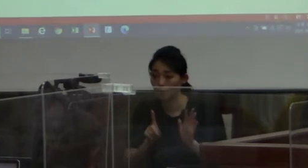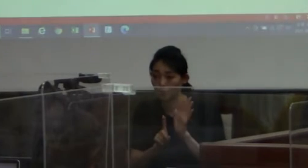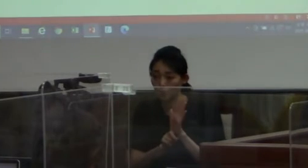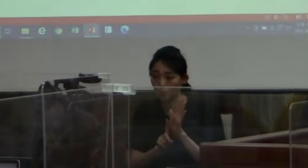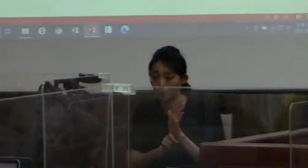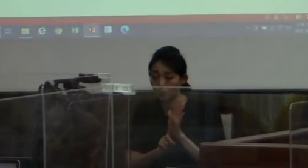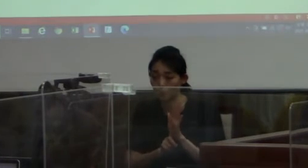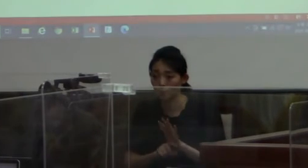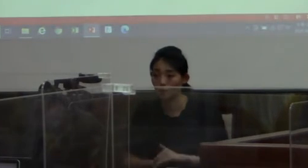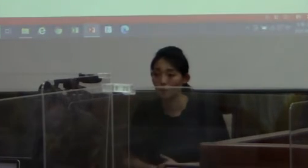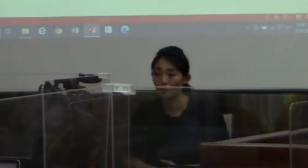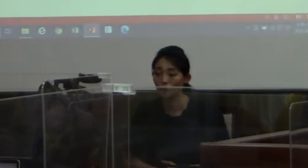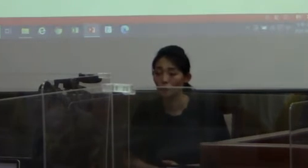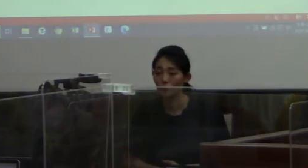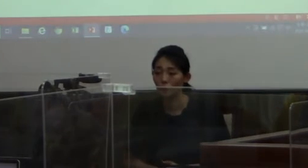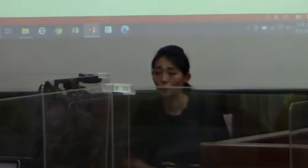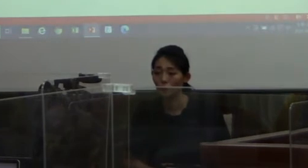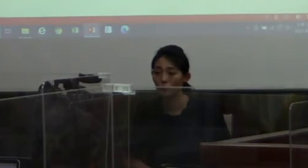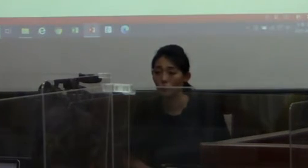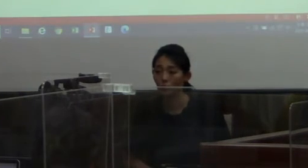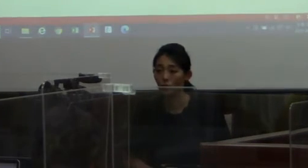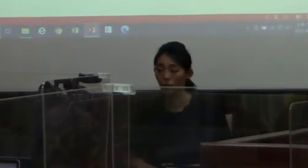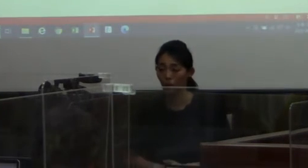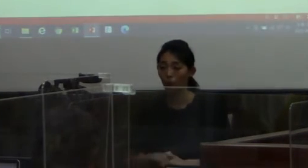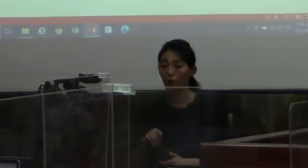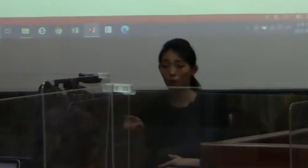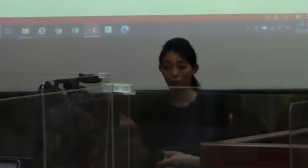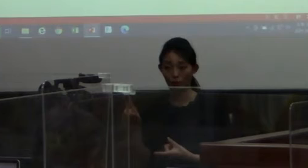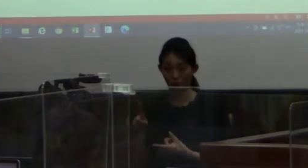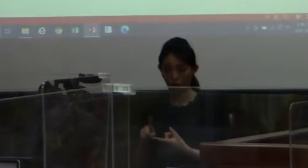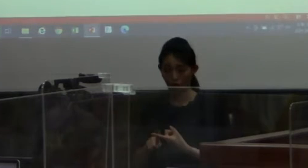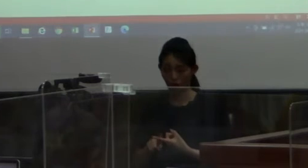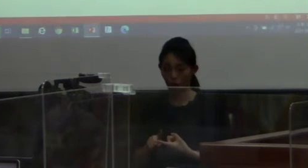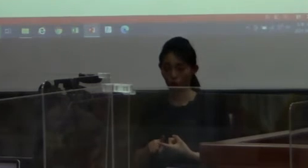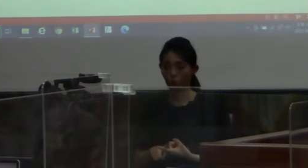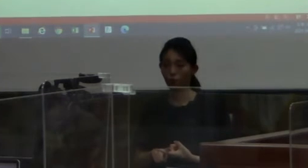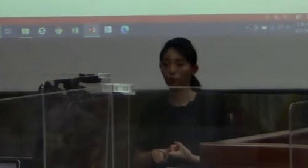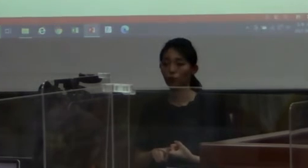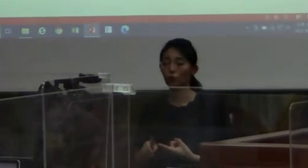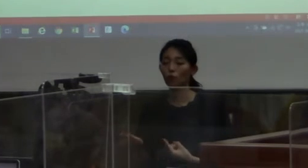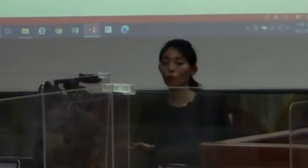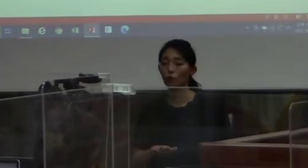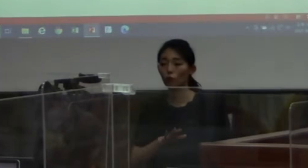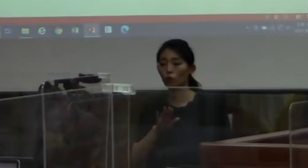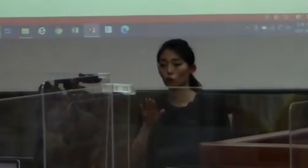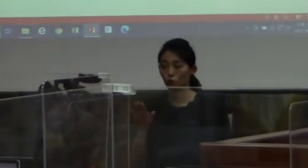했더라고요. 이 재공고. 여기에 대해서 우리